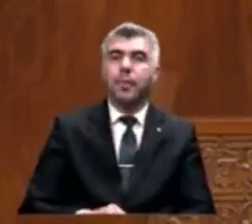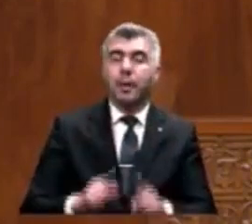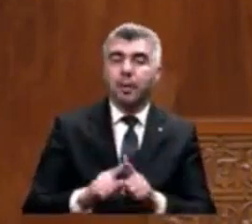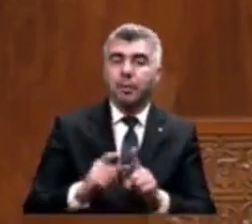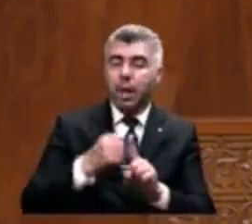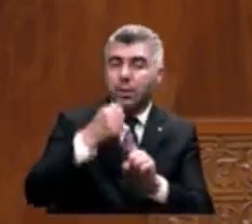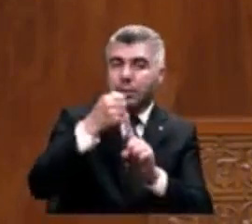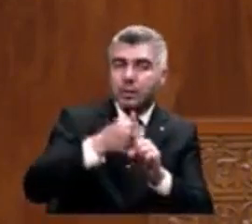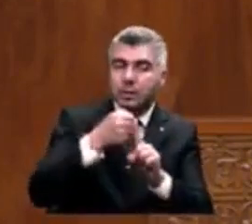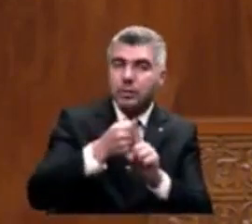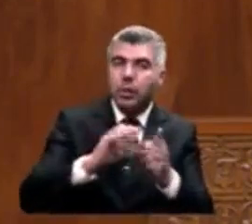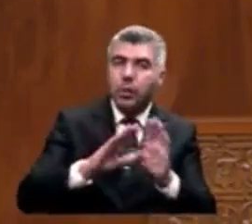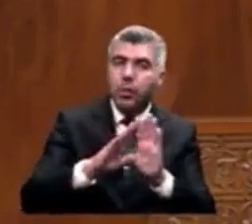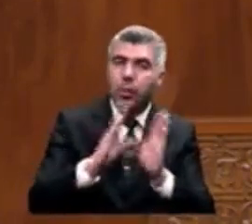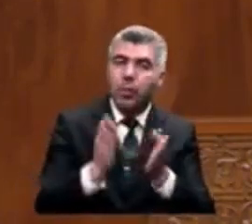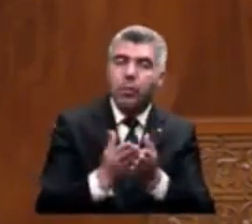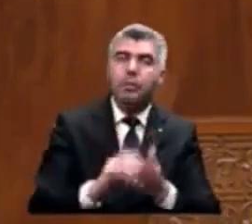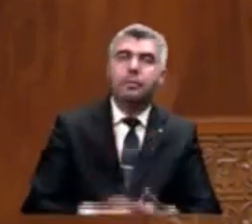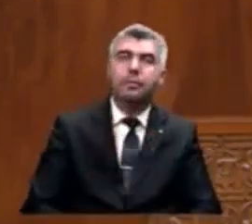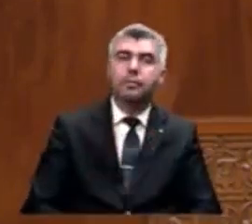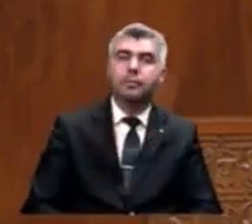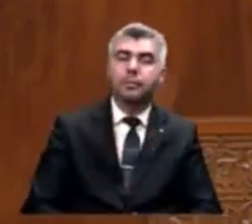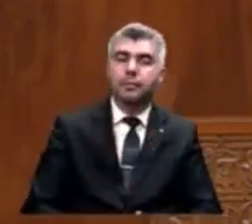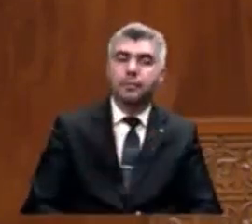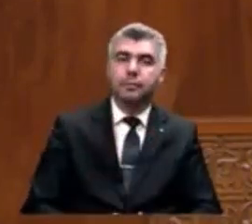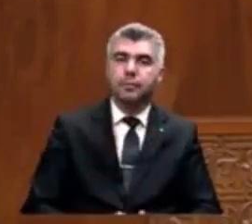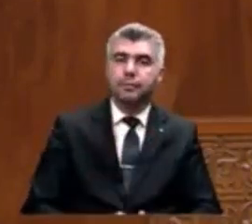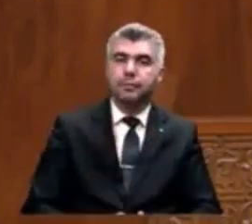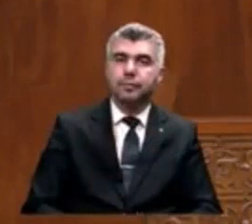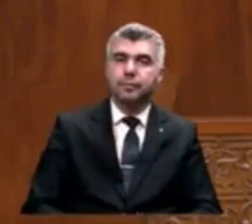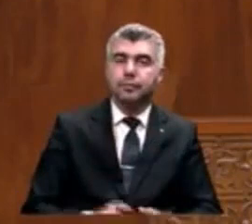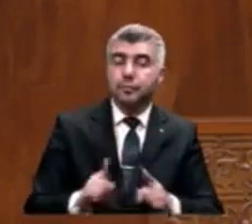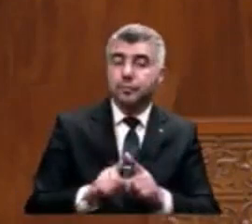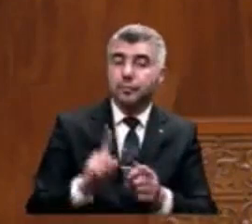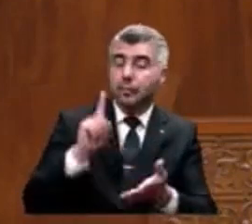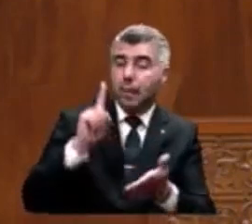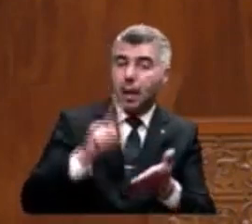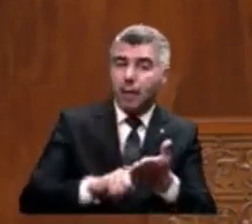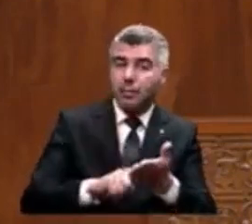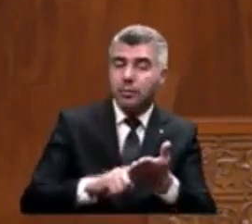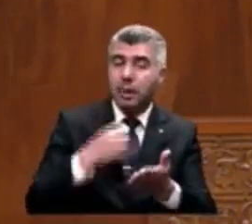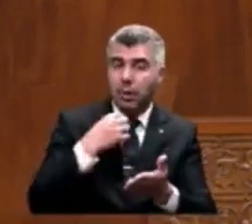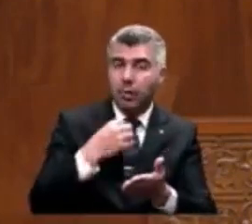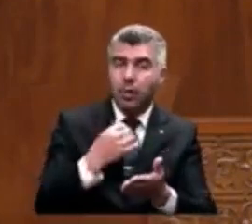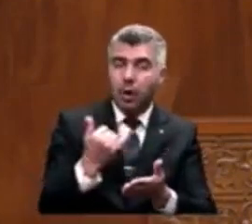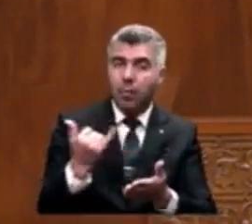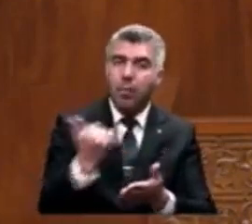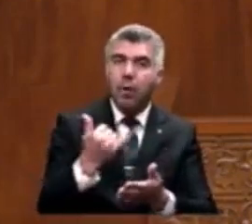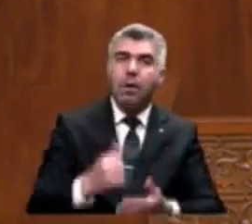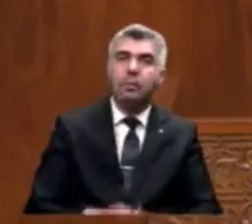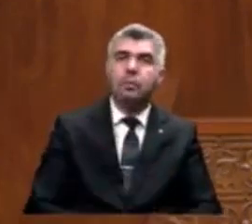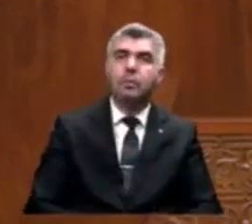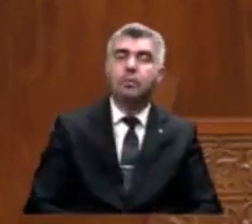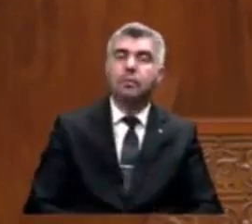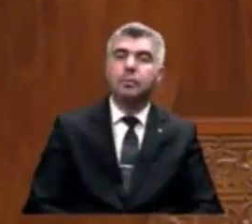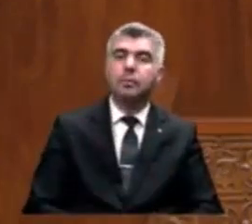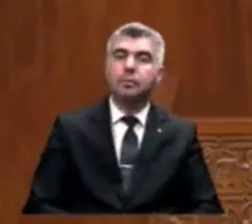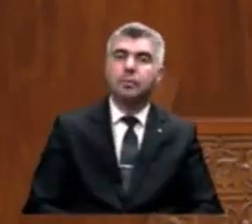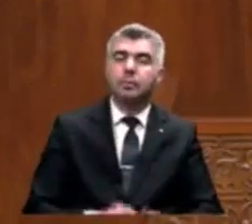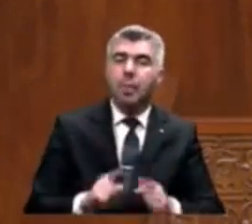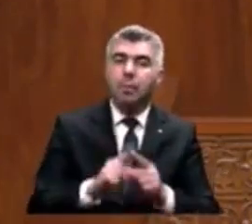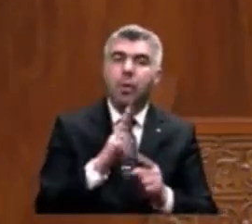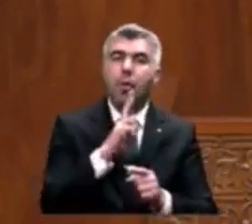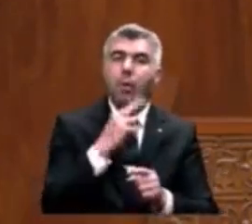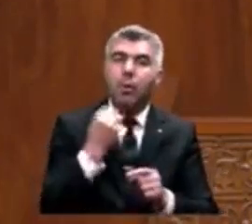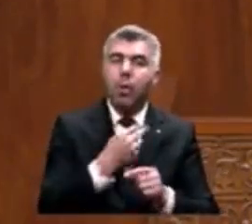المجهود اللي تيدار. وهنا لازم أيضا نوجه نداء بأن الحكومة